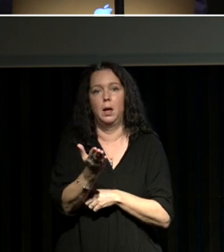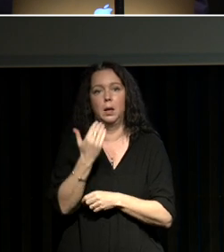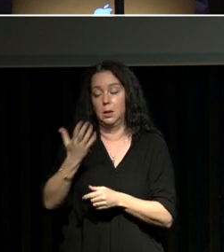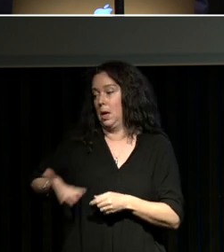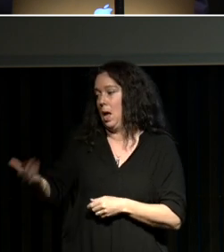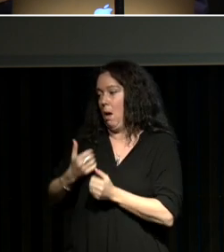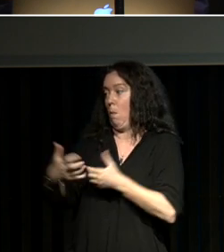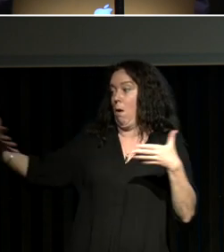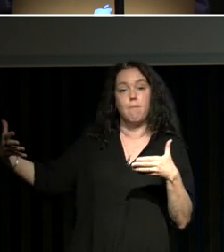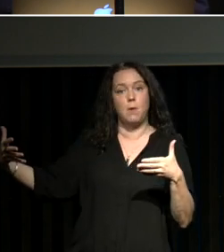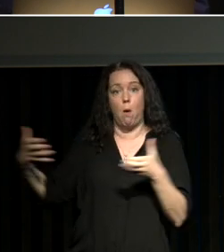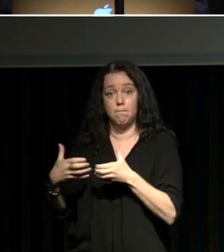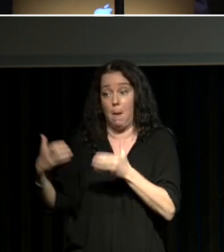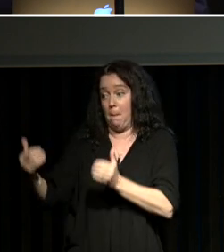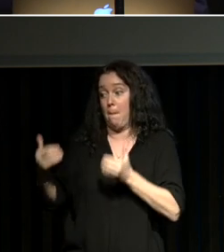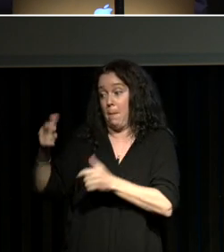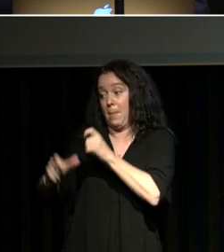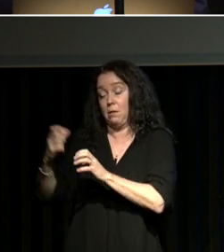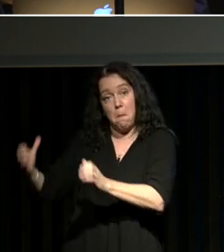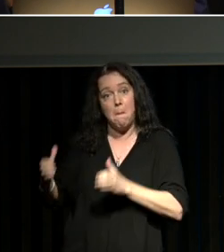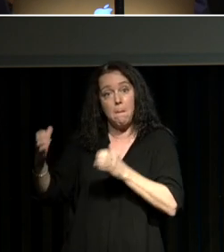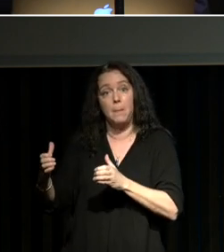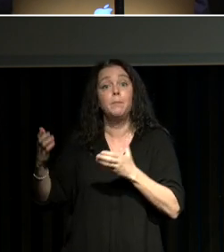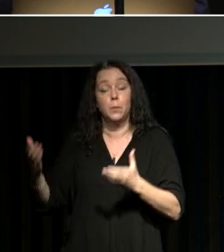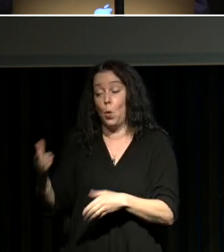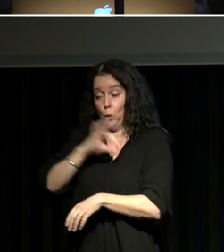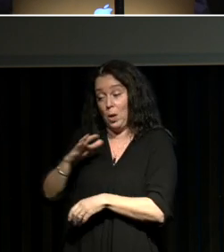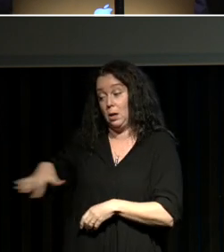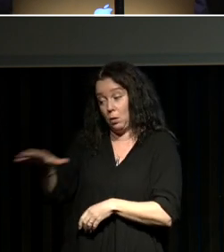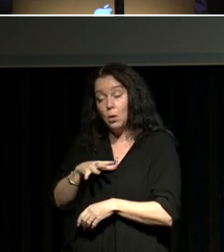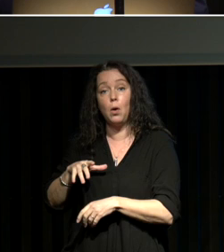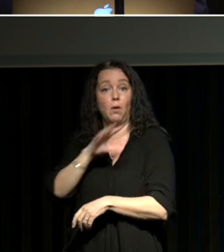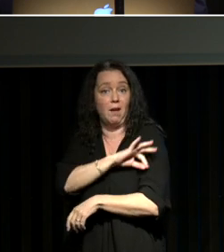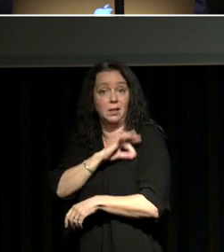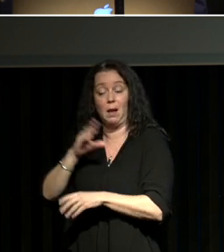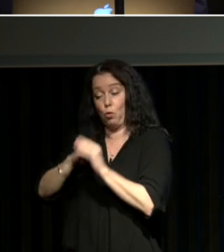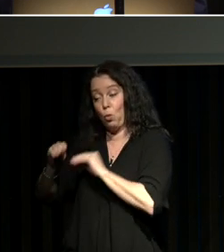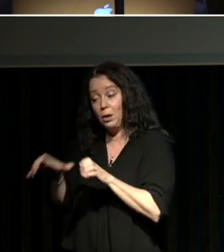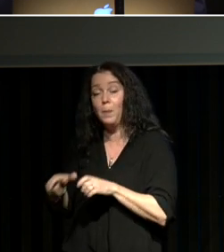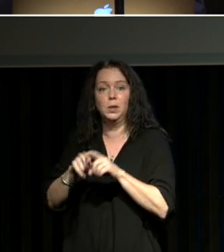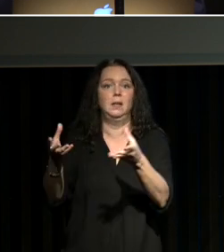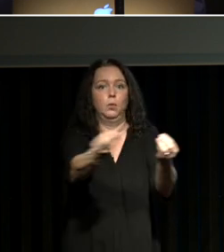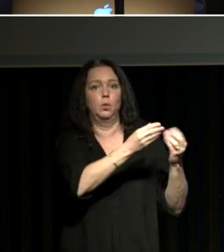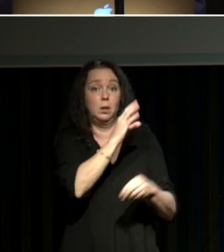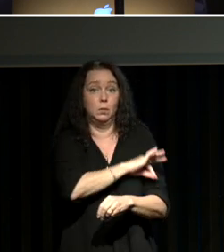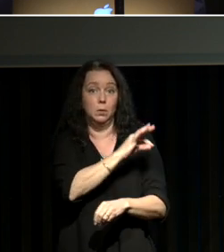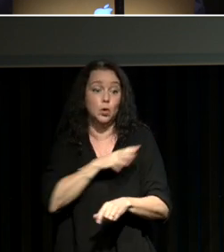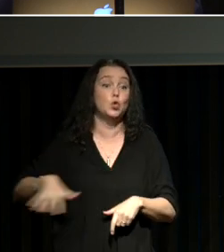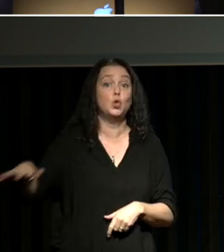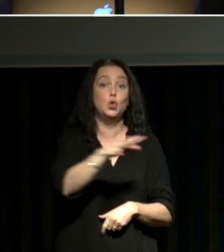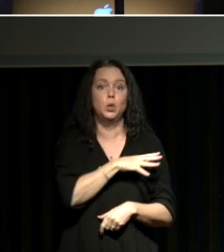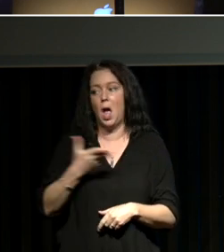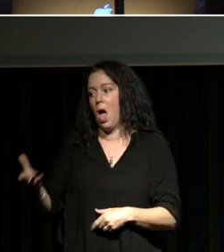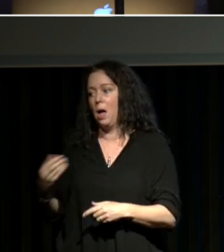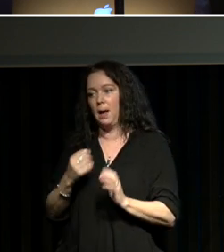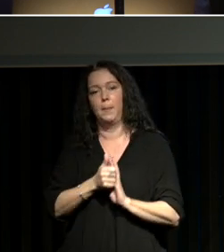inextensible. Donc finalement, la vaccination de tous, des soignants et de la population, c'est finalement permettre aux soignants de faire des activités plus